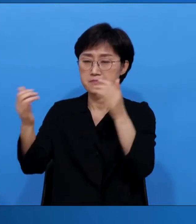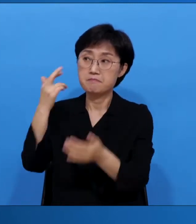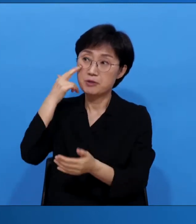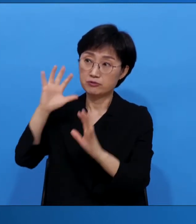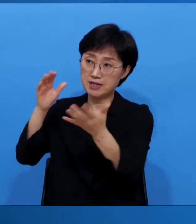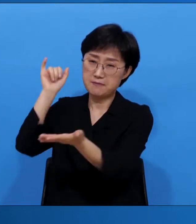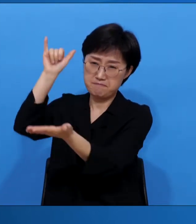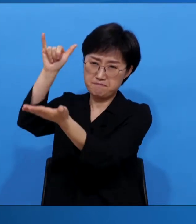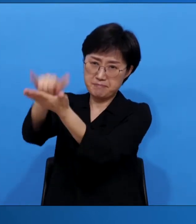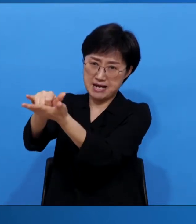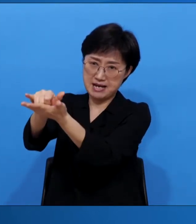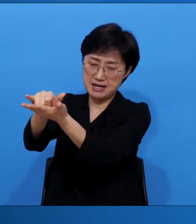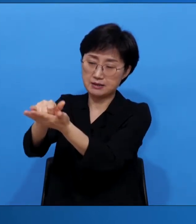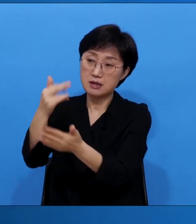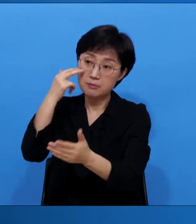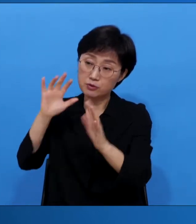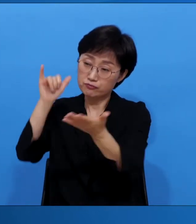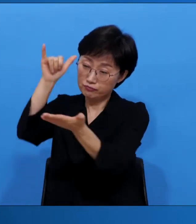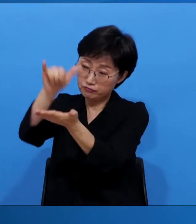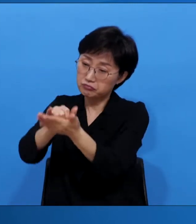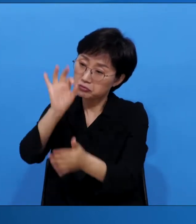US. 미국 가보니까